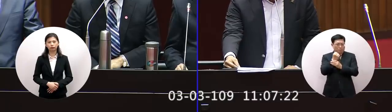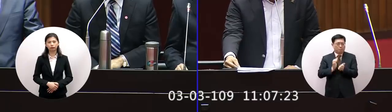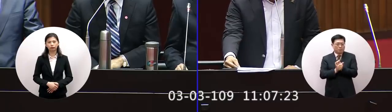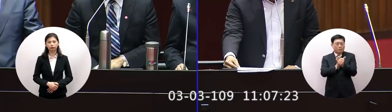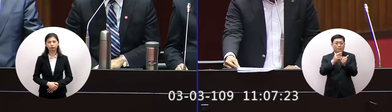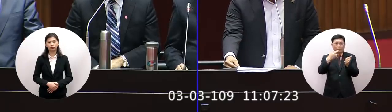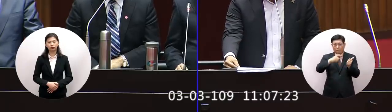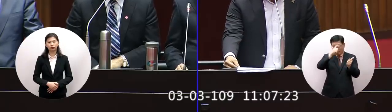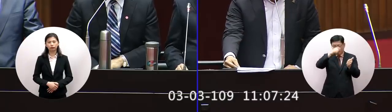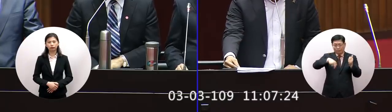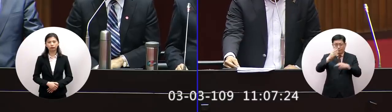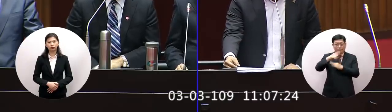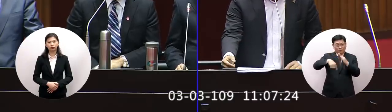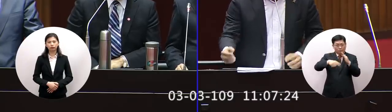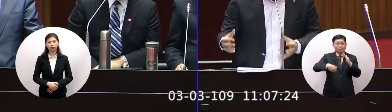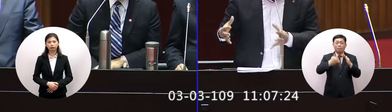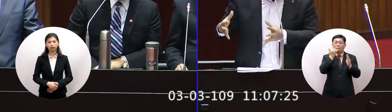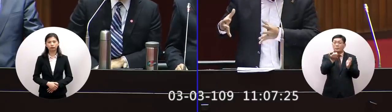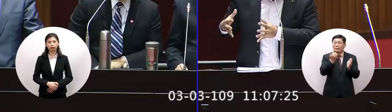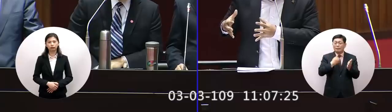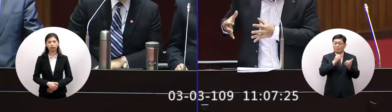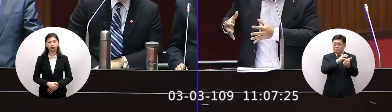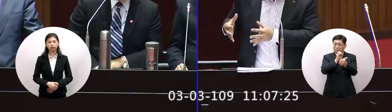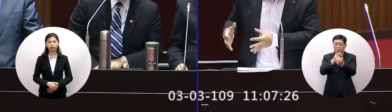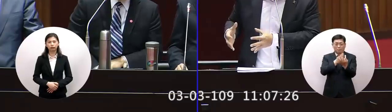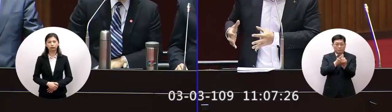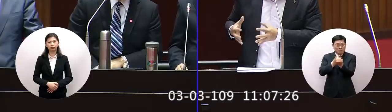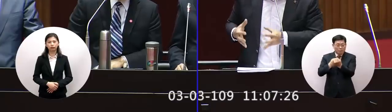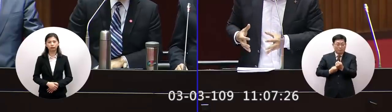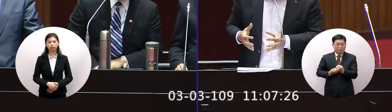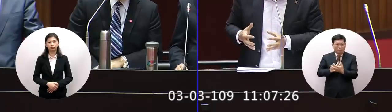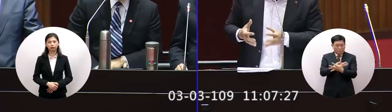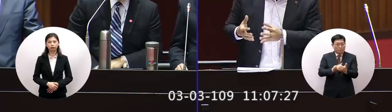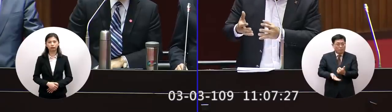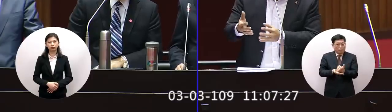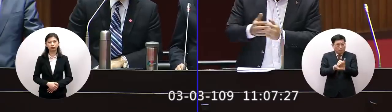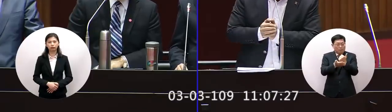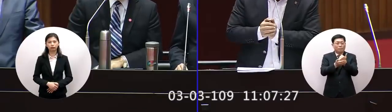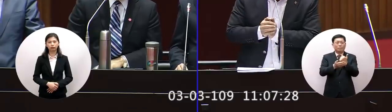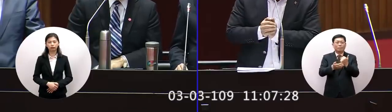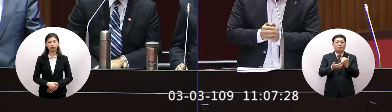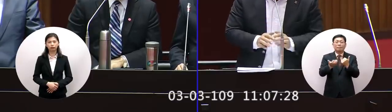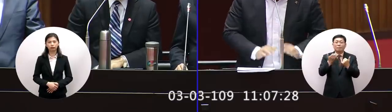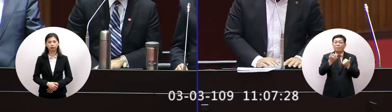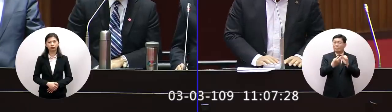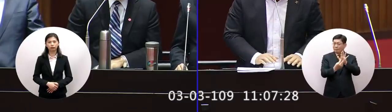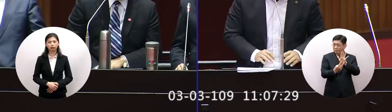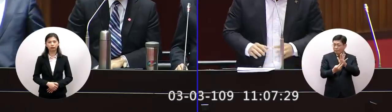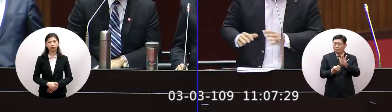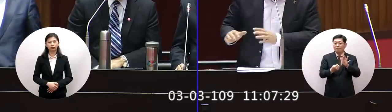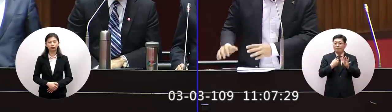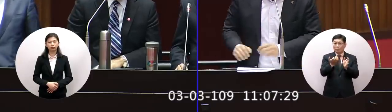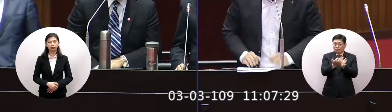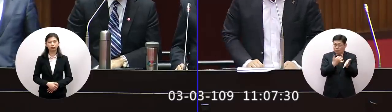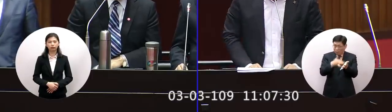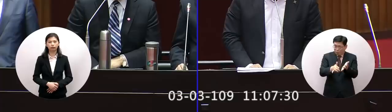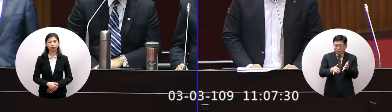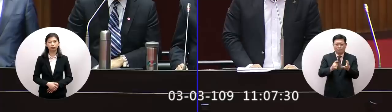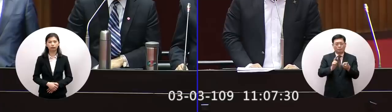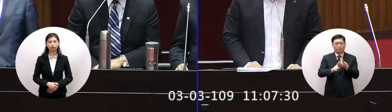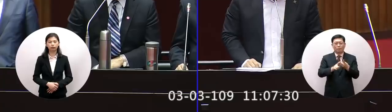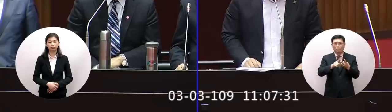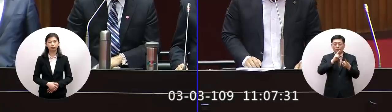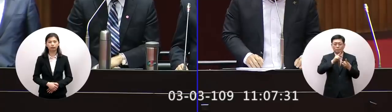啊，嘛希望行政院会当甲拄只讲的即个实质的奖励甲补偿吼套用着拄只讲的特别医生，或者是